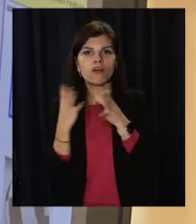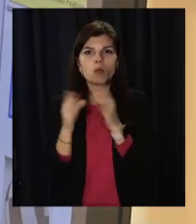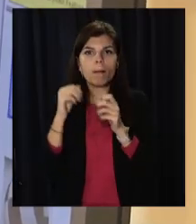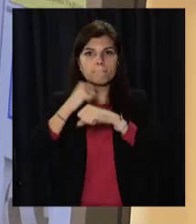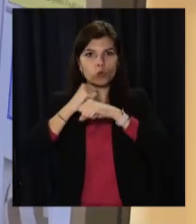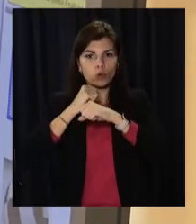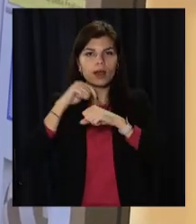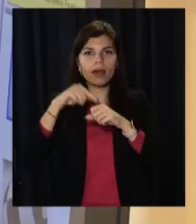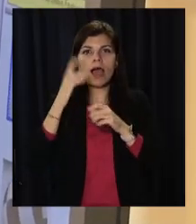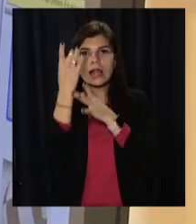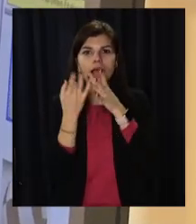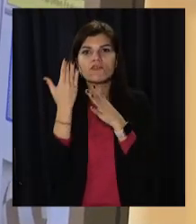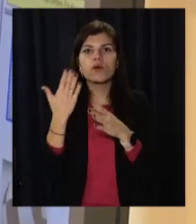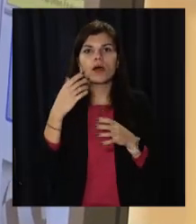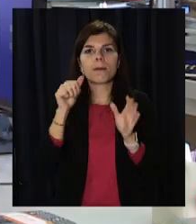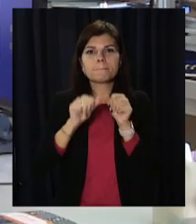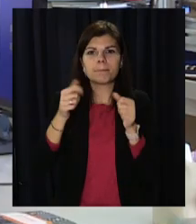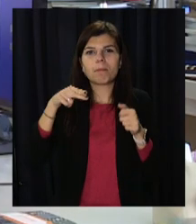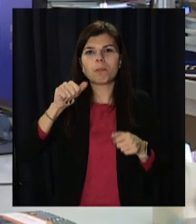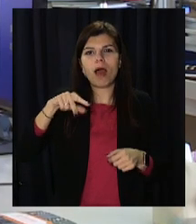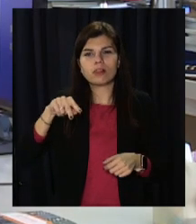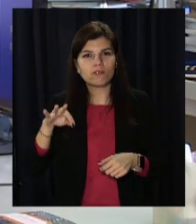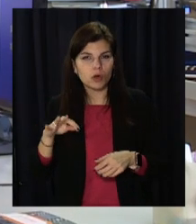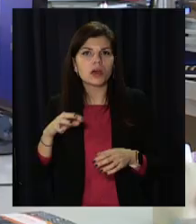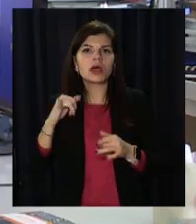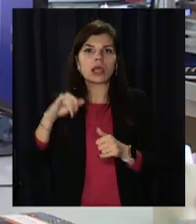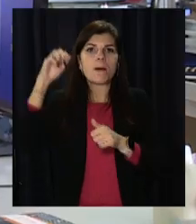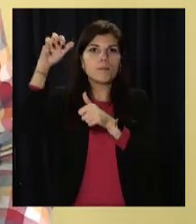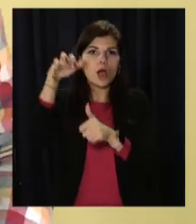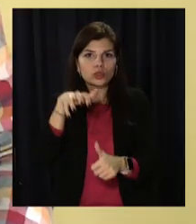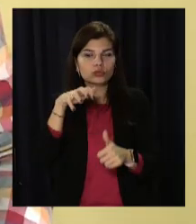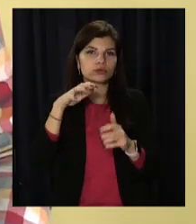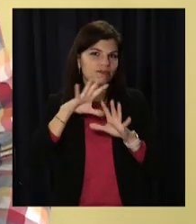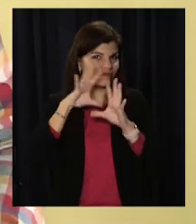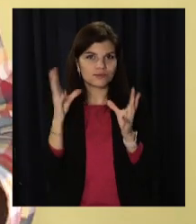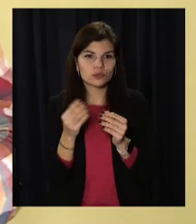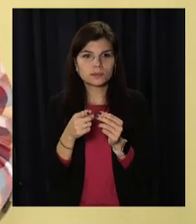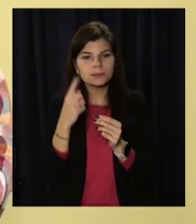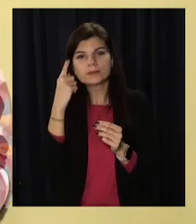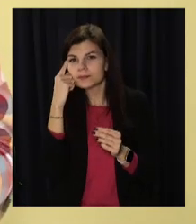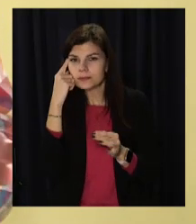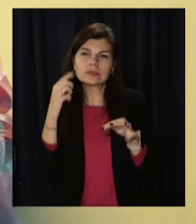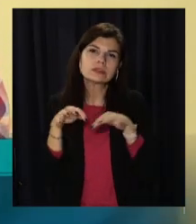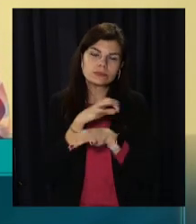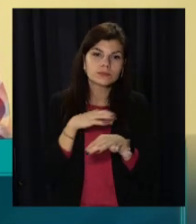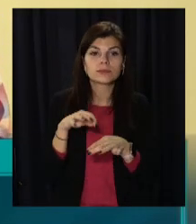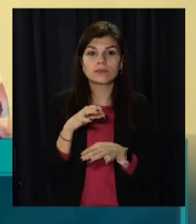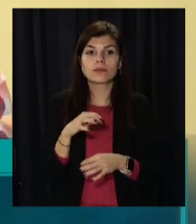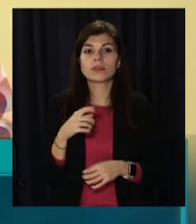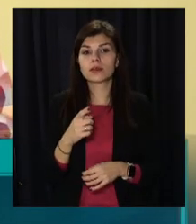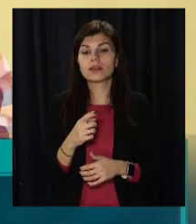на ракетному паливі, бортовими комп'ютерами та парашутними системами порятунку. Композиційні матеріали, вони повсеместно применяються в